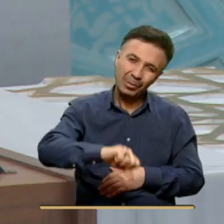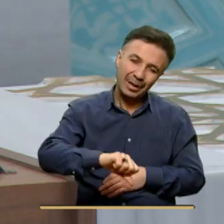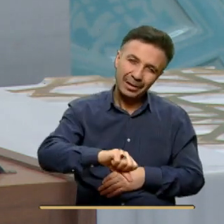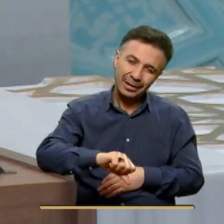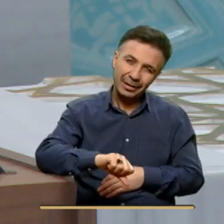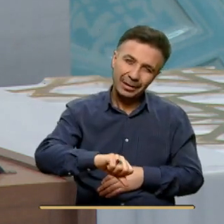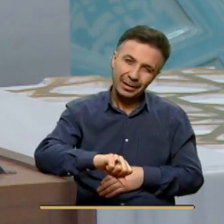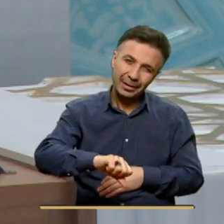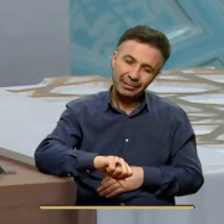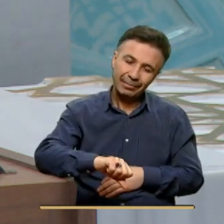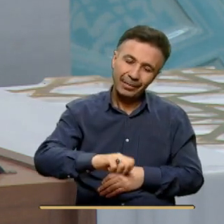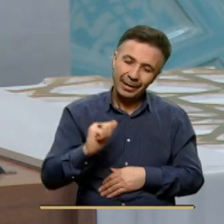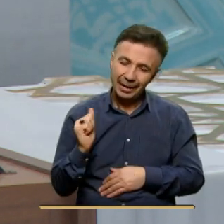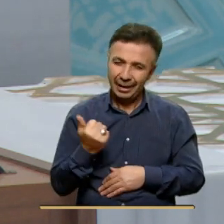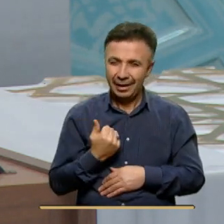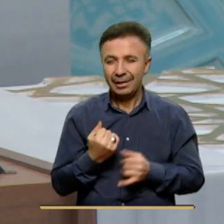Değerli kardeşlerim,